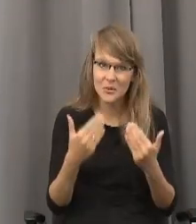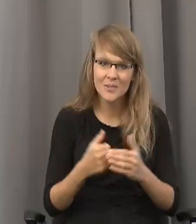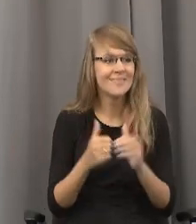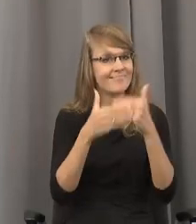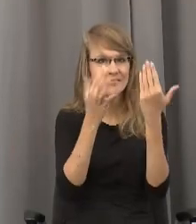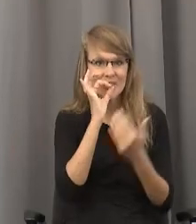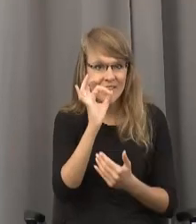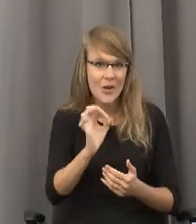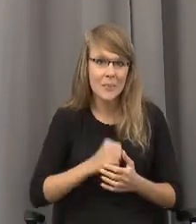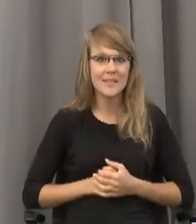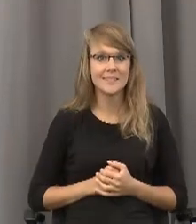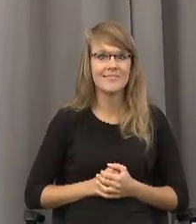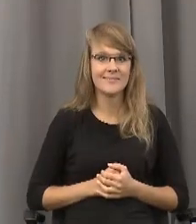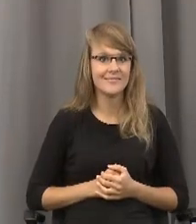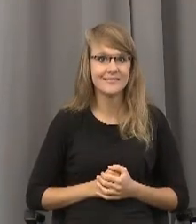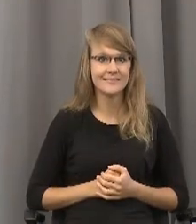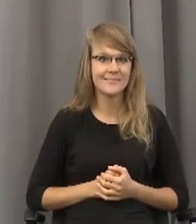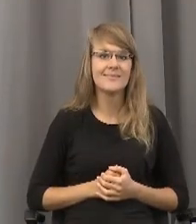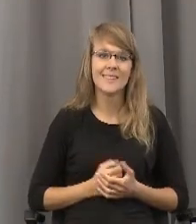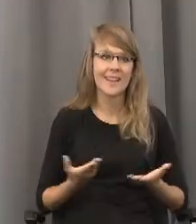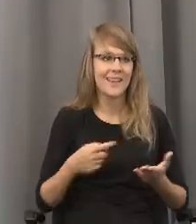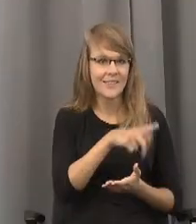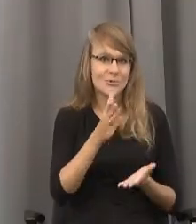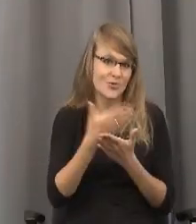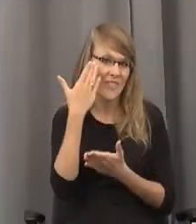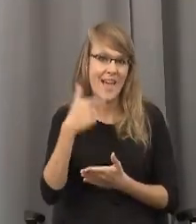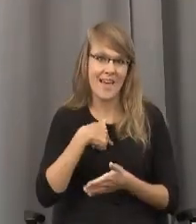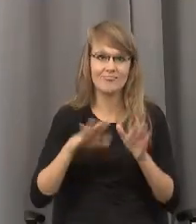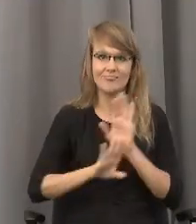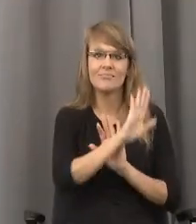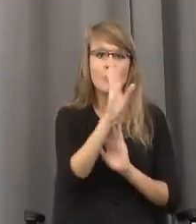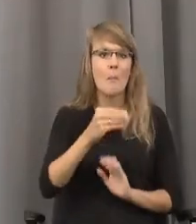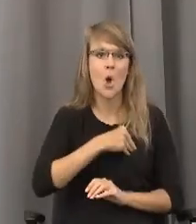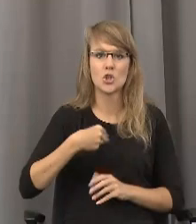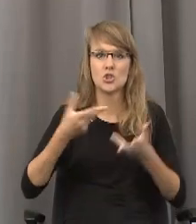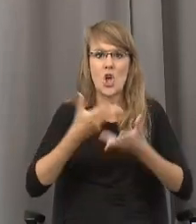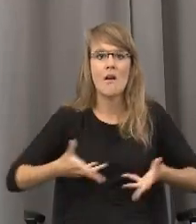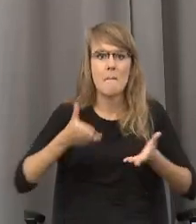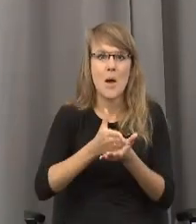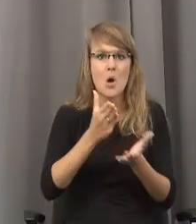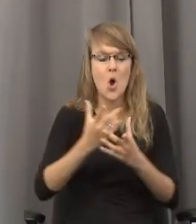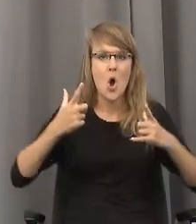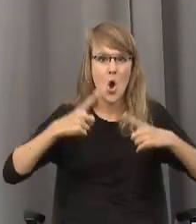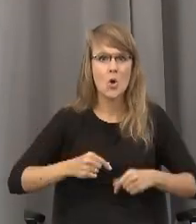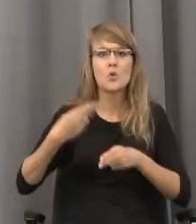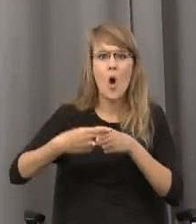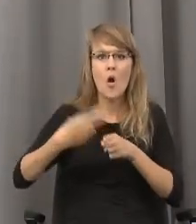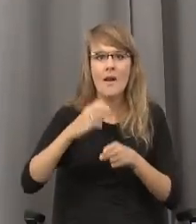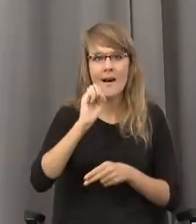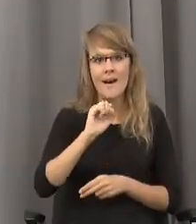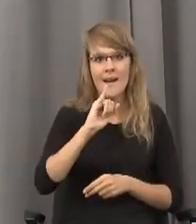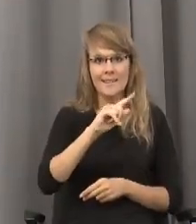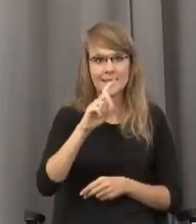Państwu. Jak już wiecie, reprezentuję Polskie Stowarzyszenie Pomocy Osobom z Chorobą